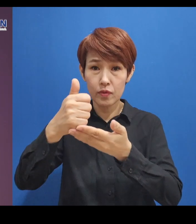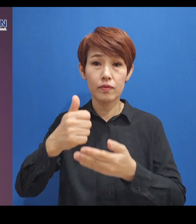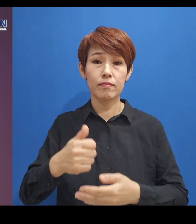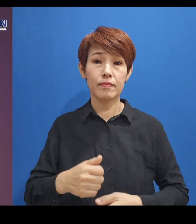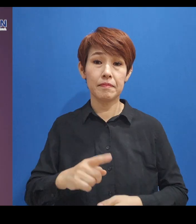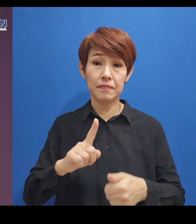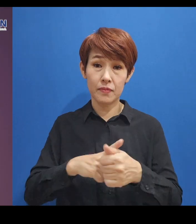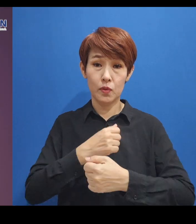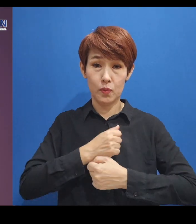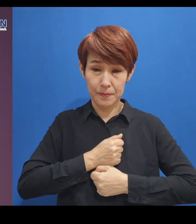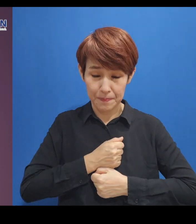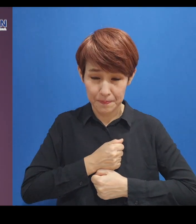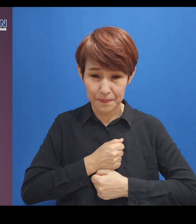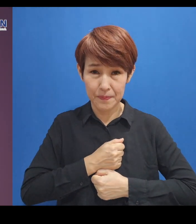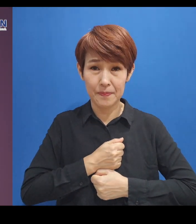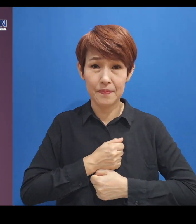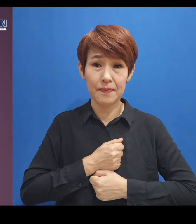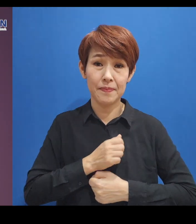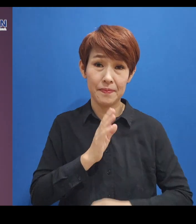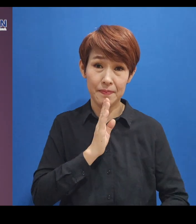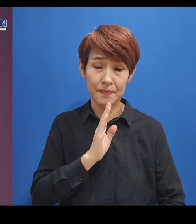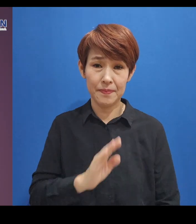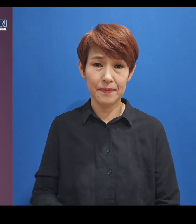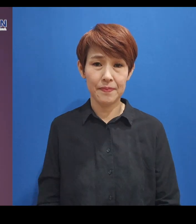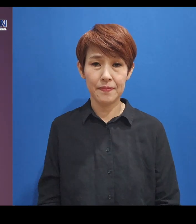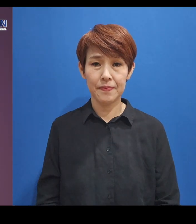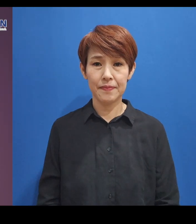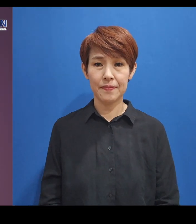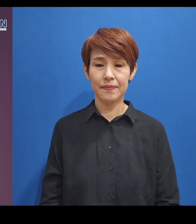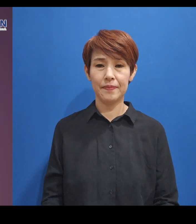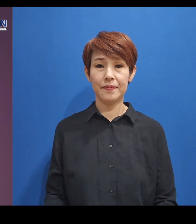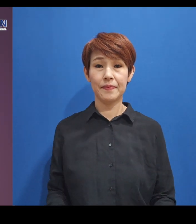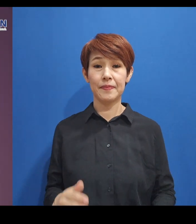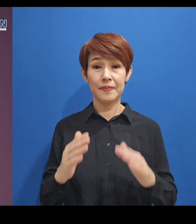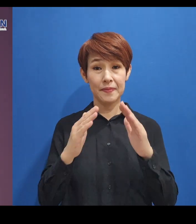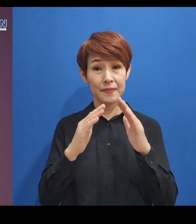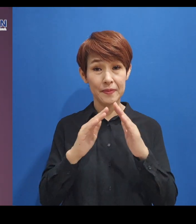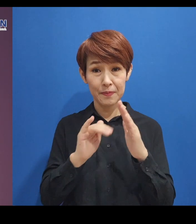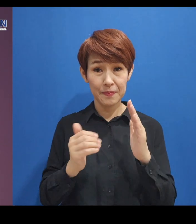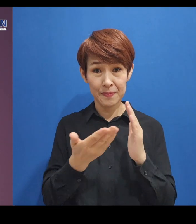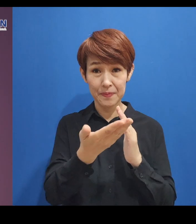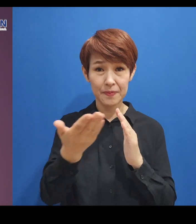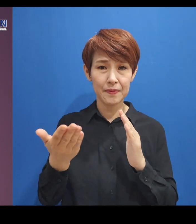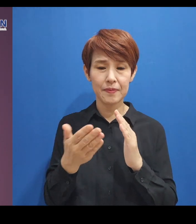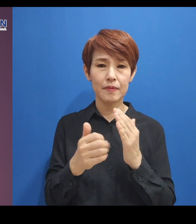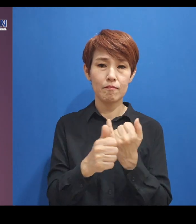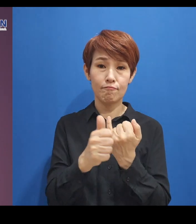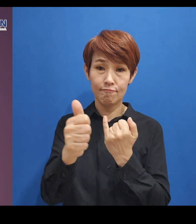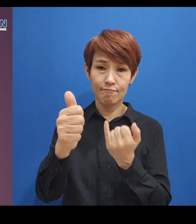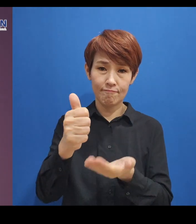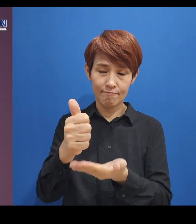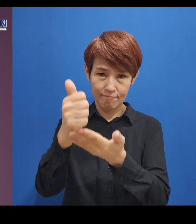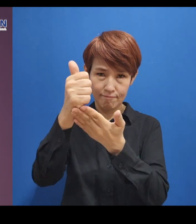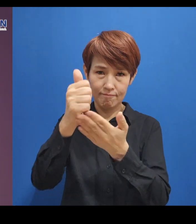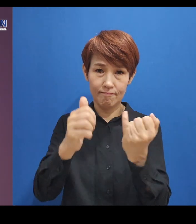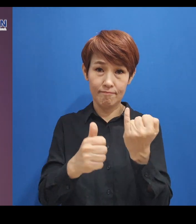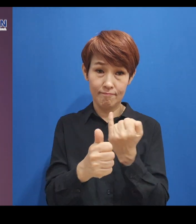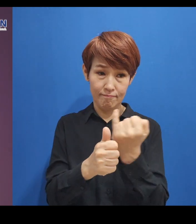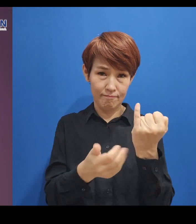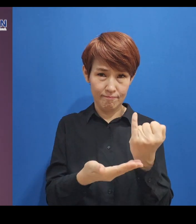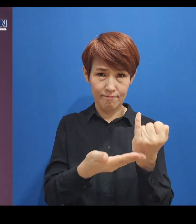곧 존중입니다. 가정에서 배우자를 존중하시고, 또 교회 와서